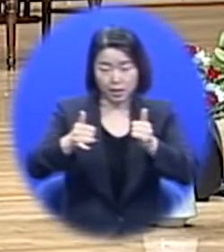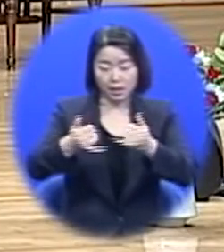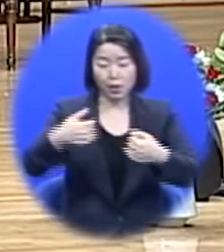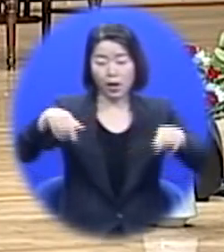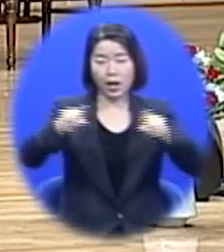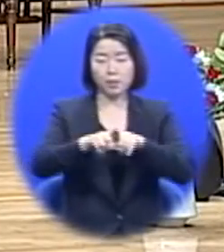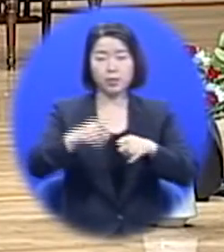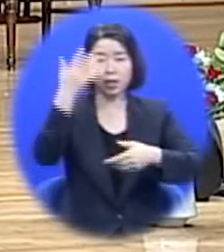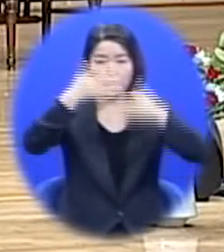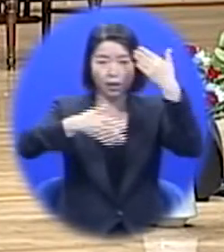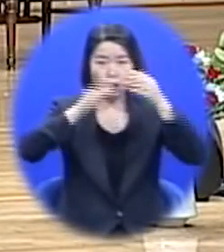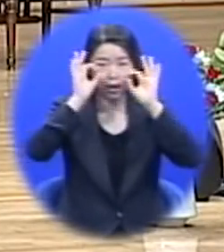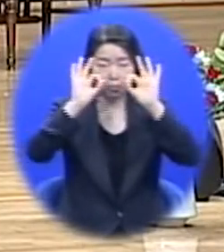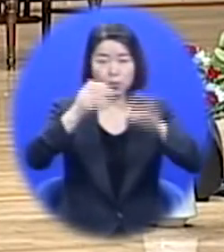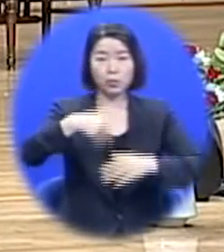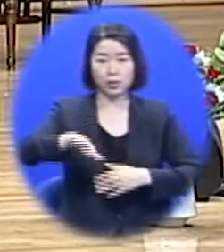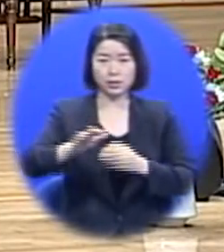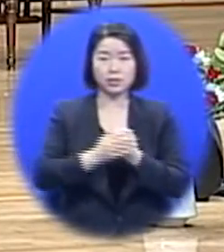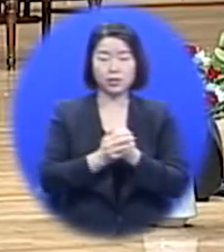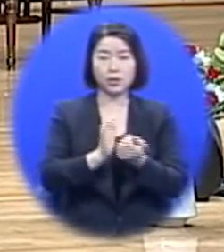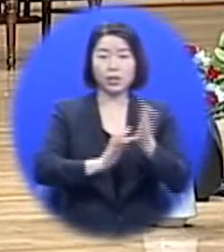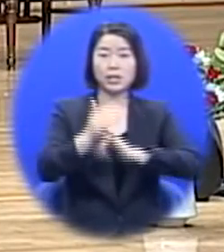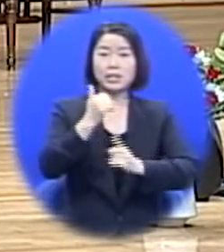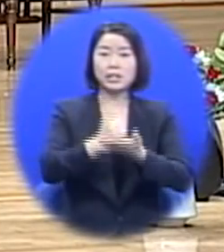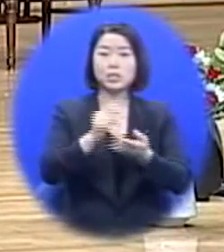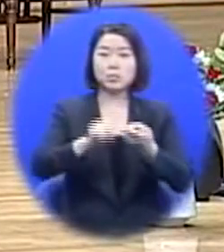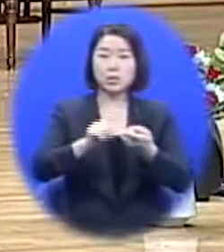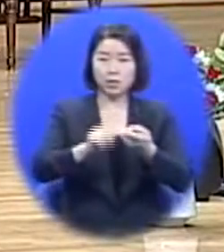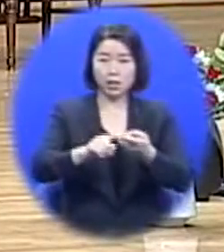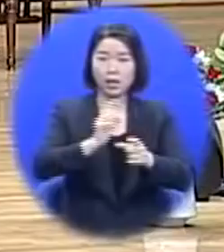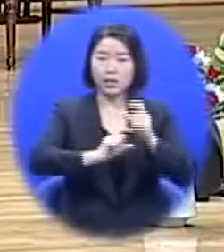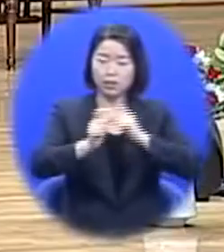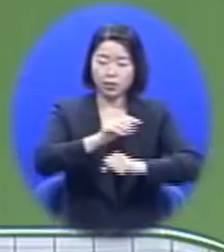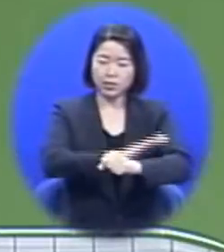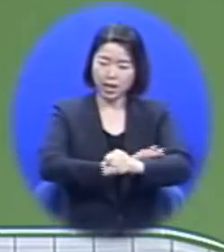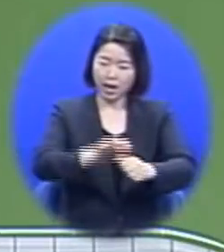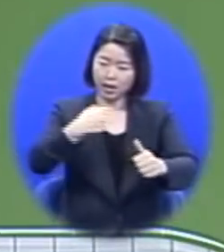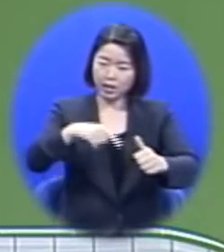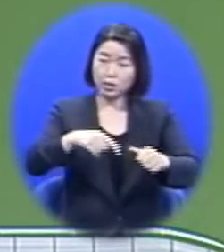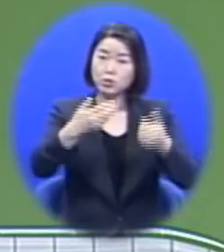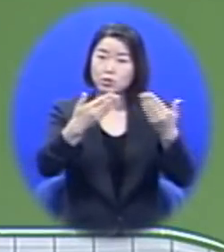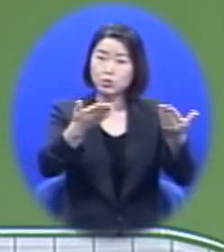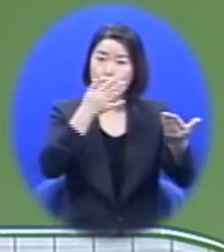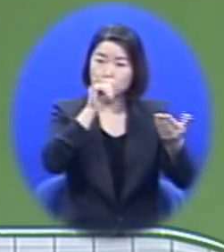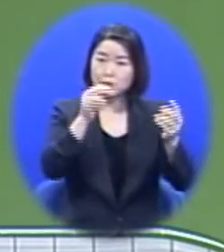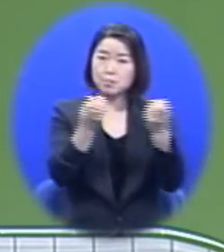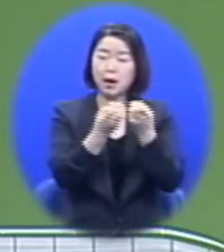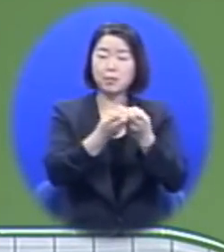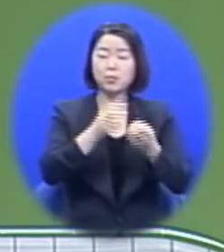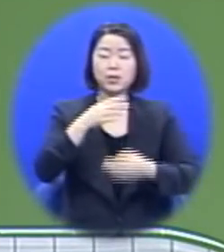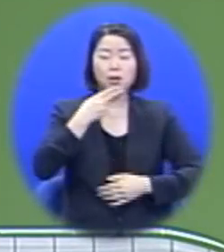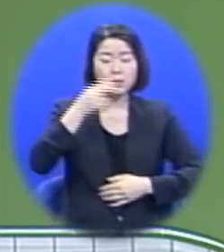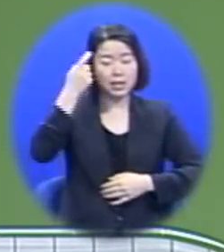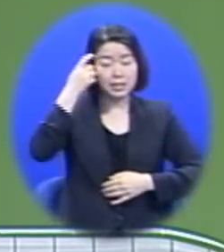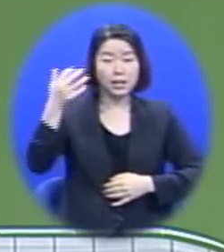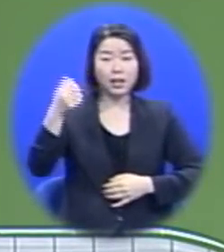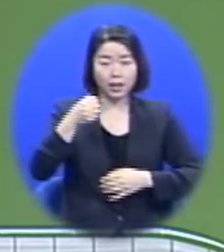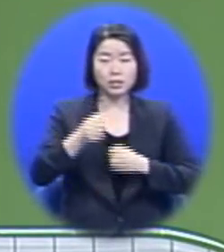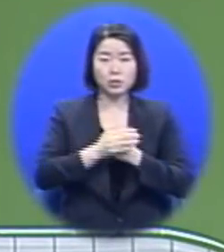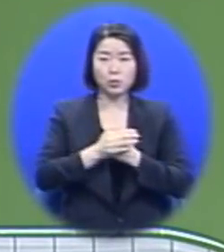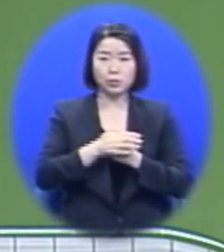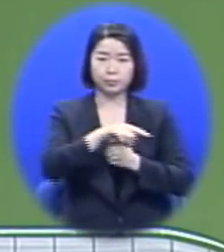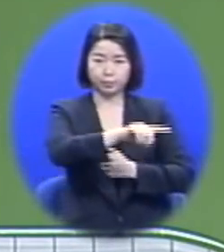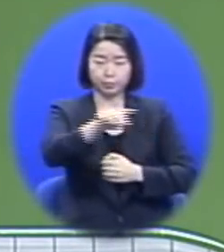갔답니다. 예수님에 대해서 그보다 더잘 가르칠 수 있는 방법이 어디 있겠어요? 그래서 생생하게 우리 주님에 대해서 그